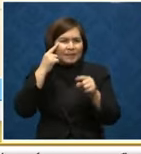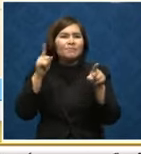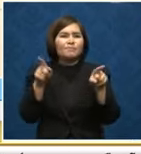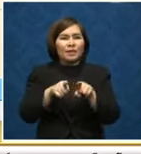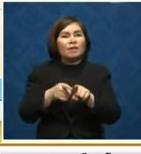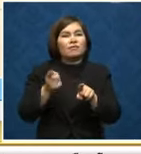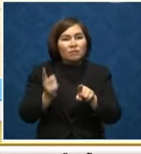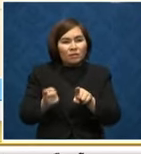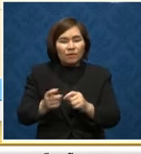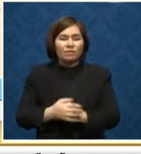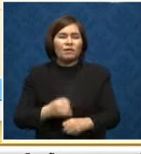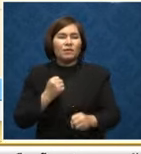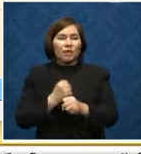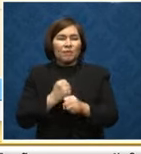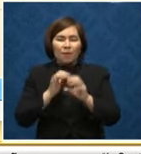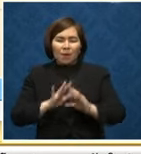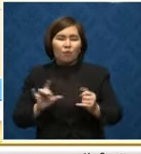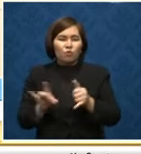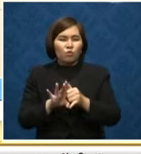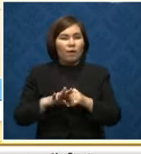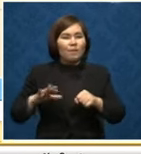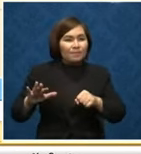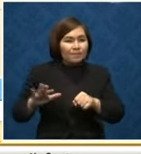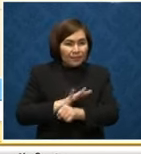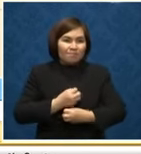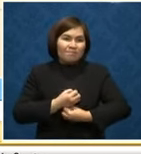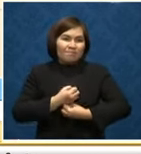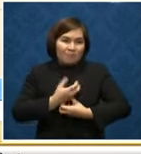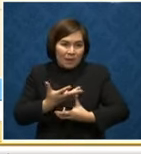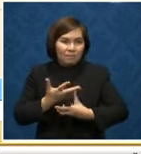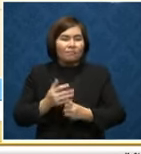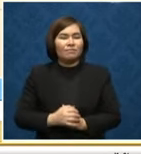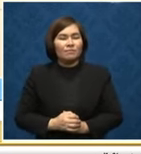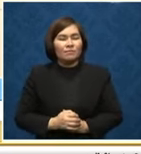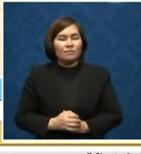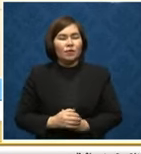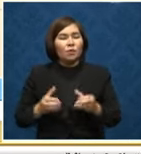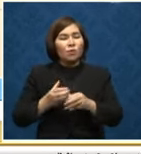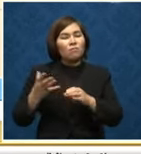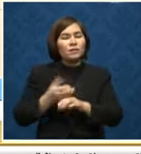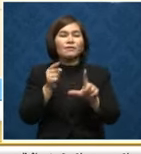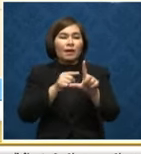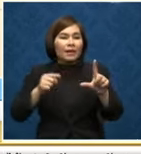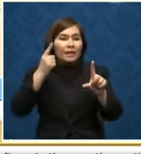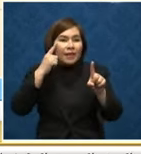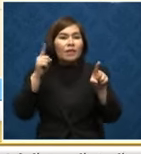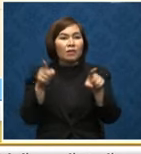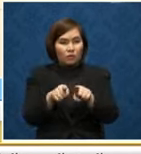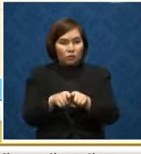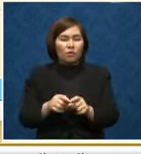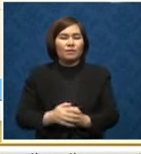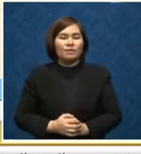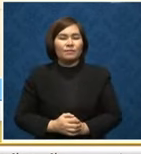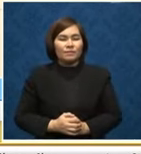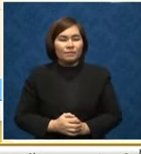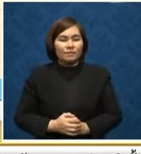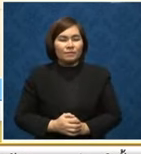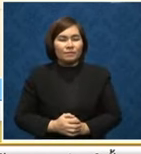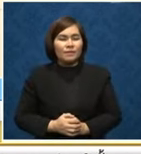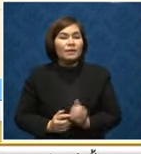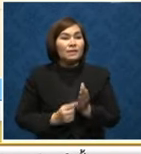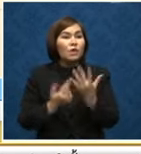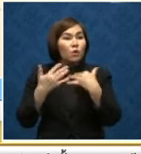ครับและทำงานอย่างเต็มประสิทธิภาพใน2วันดังกล่าวแบบนี้พรรคก้าวไกลก็เห็นด้วยครับแล้วก็เป็นข้อเสนอร่วมกันกรณี